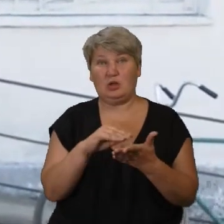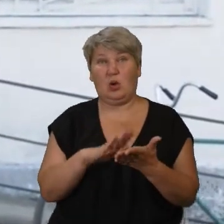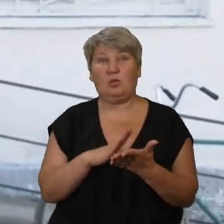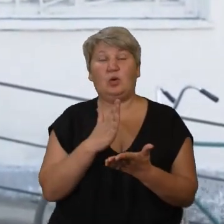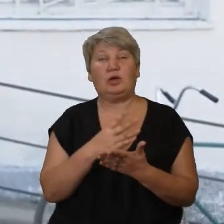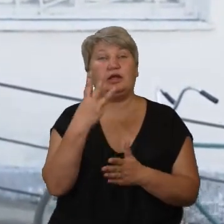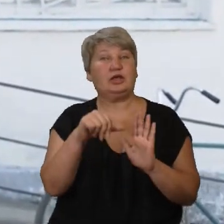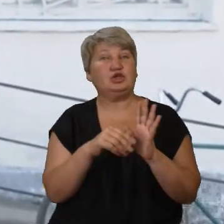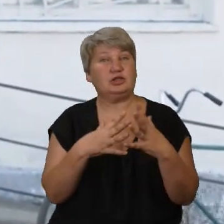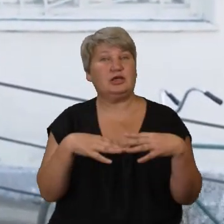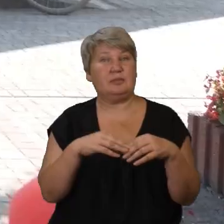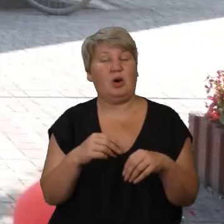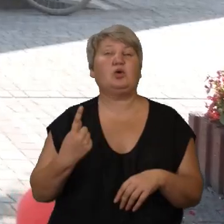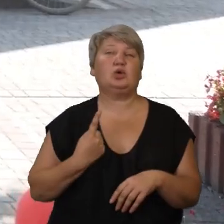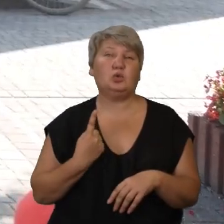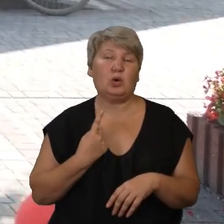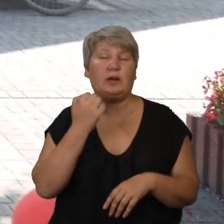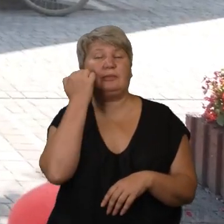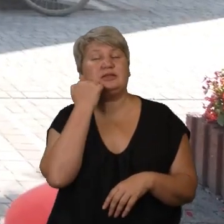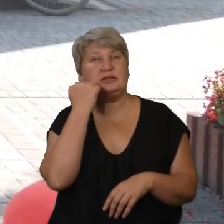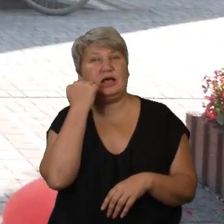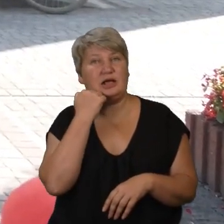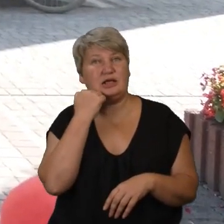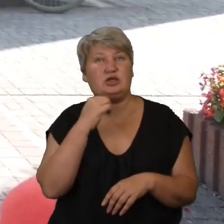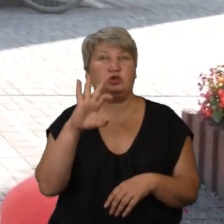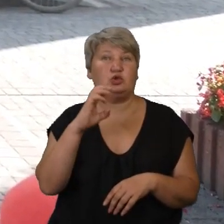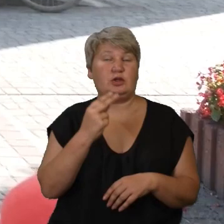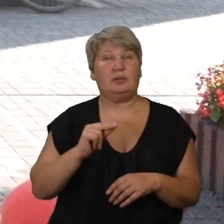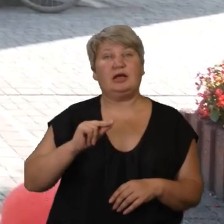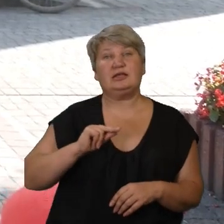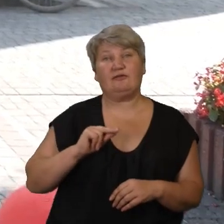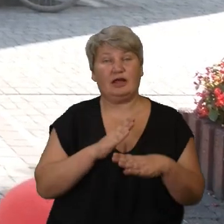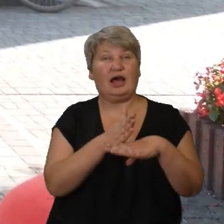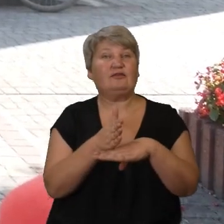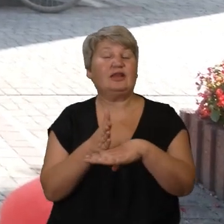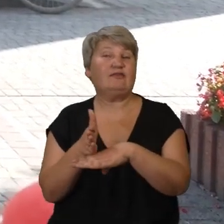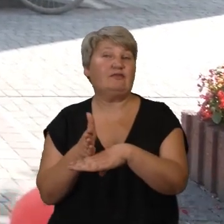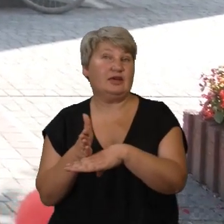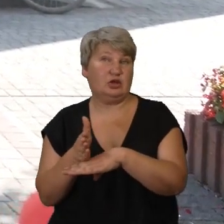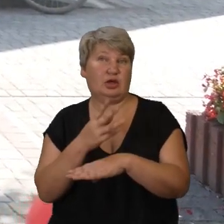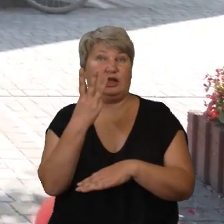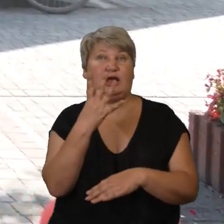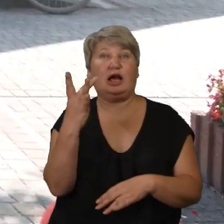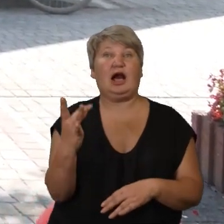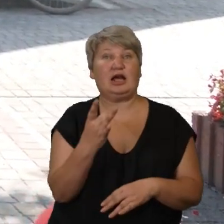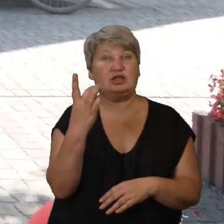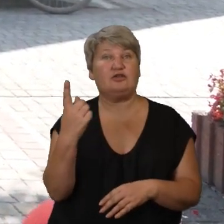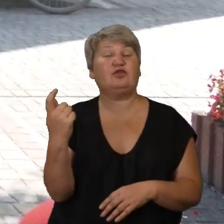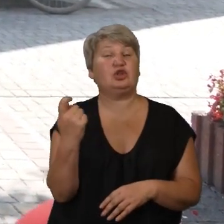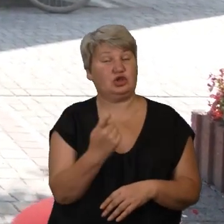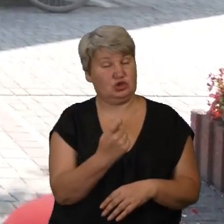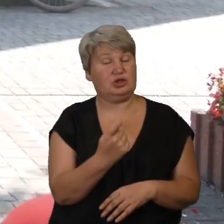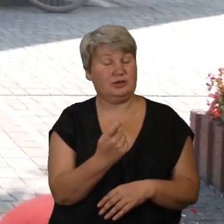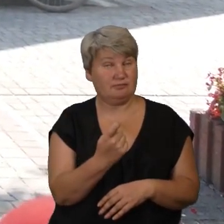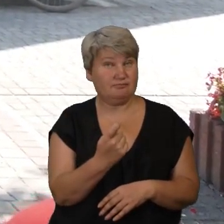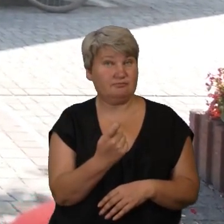сімей одиноких перестарілих зазвичай соціальний робітник відвідує три рази у тиждень їх